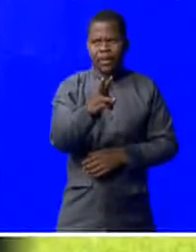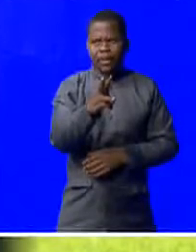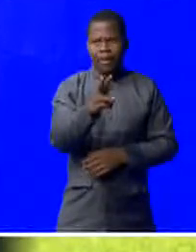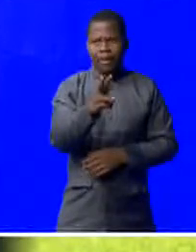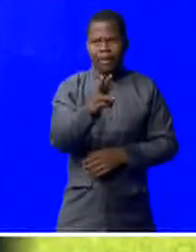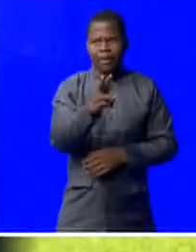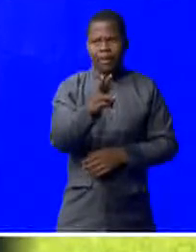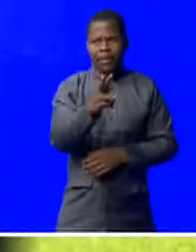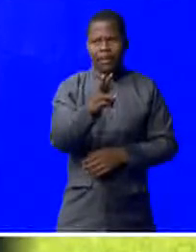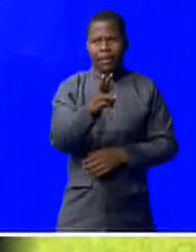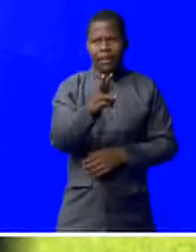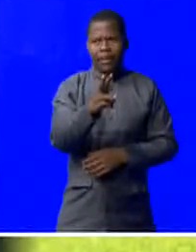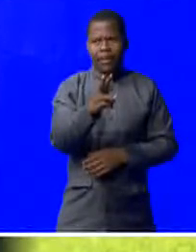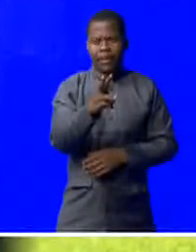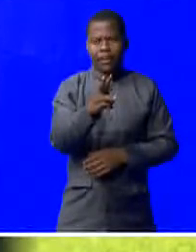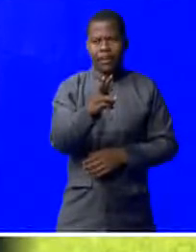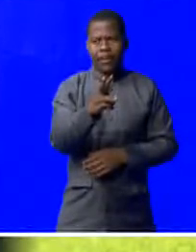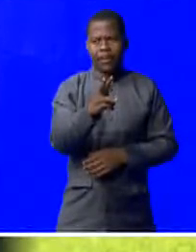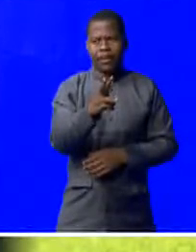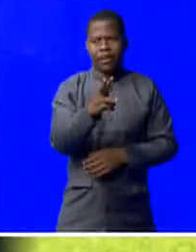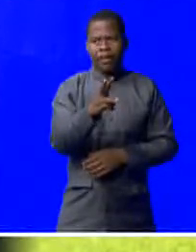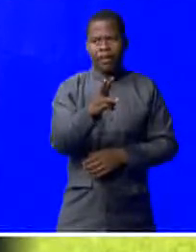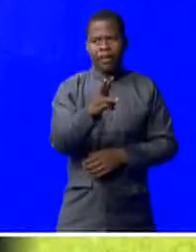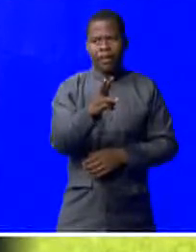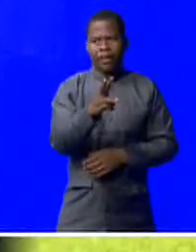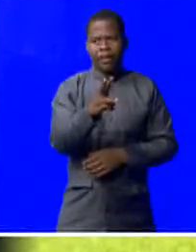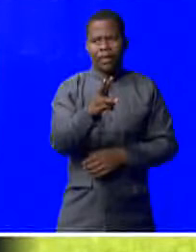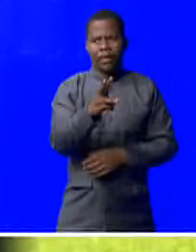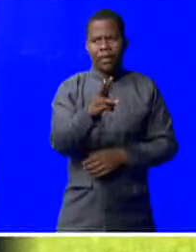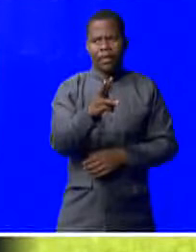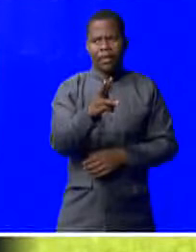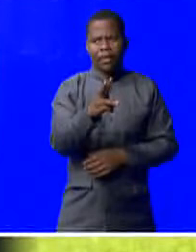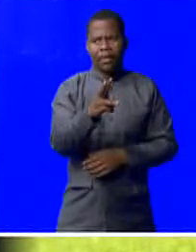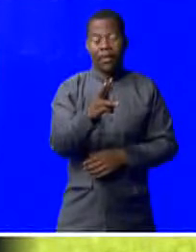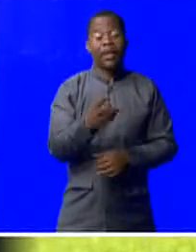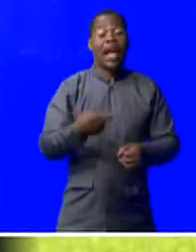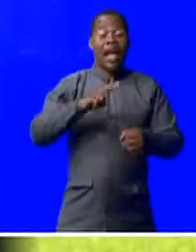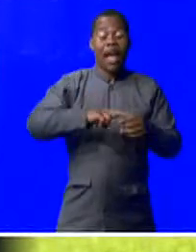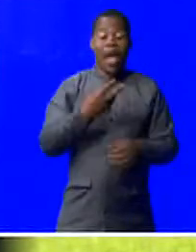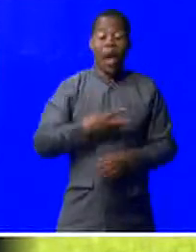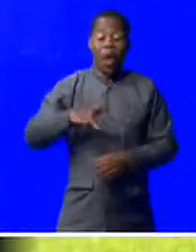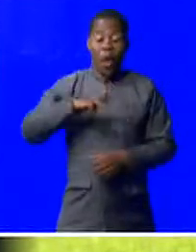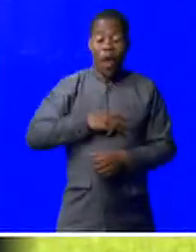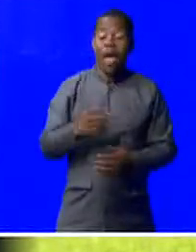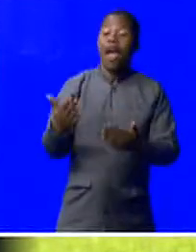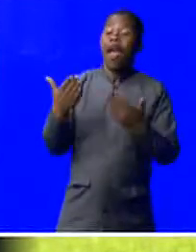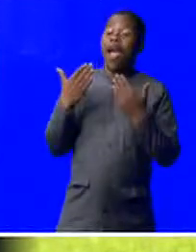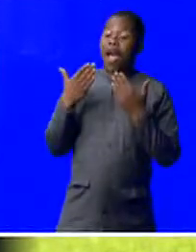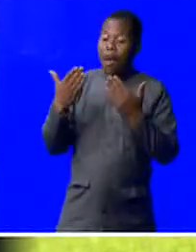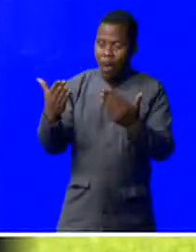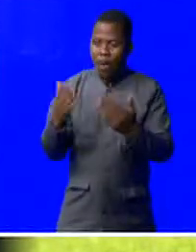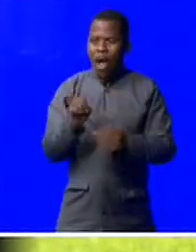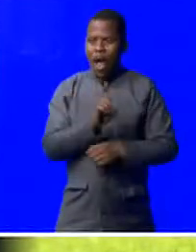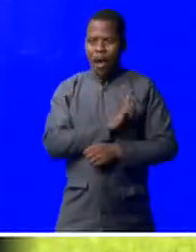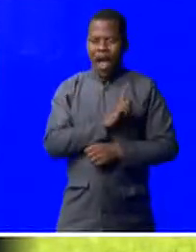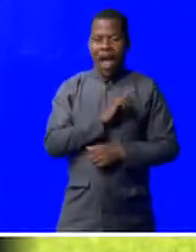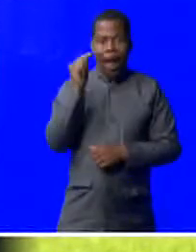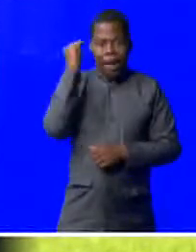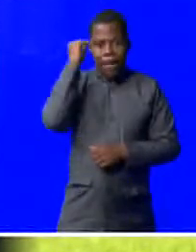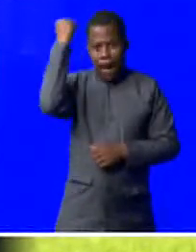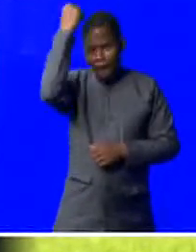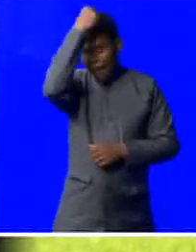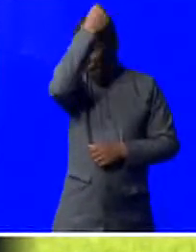secondly ku increase i revenue wena waphakathi siyabonga ne kusukumisa songcondo